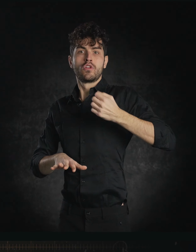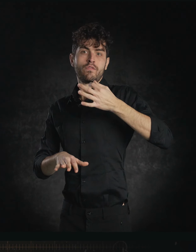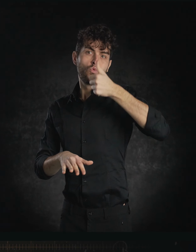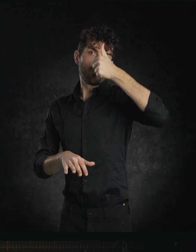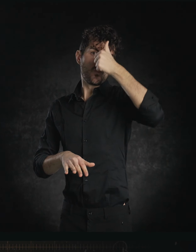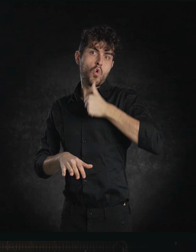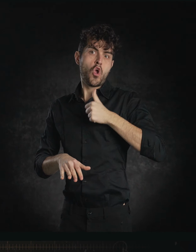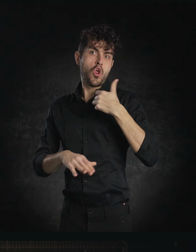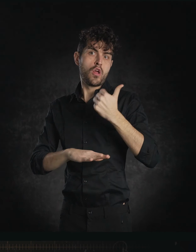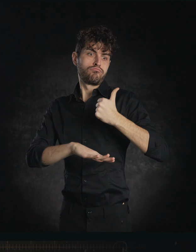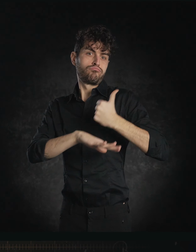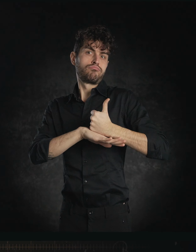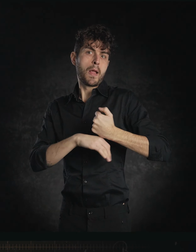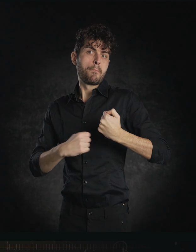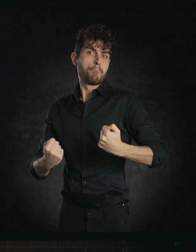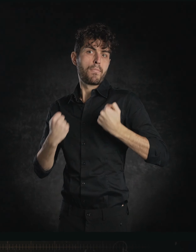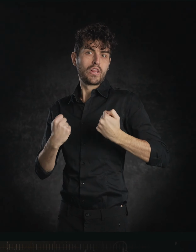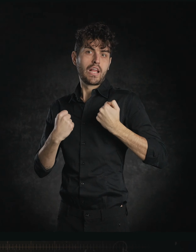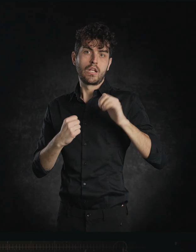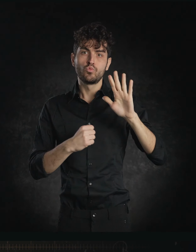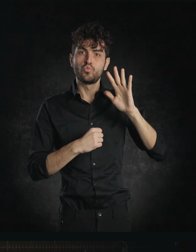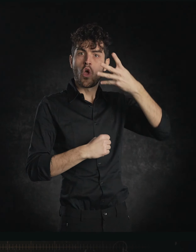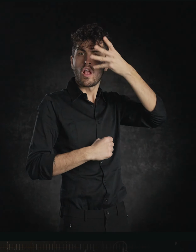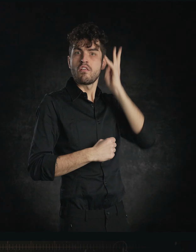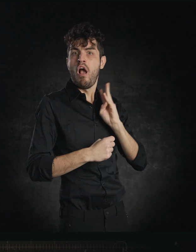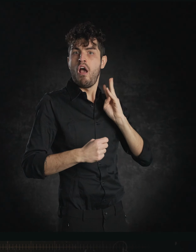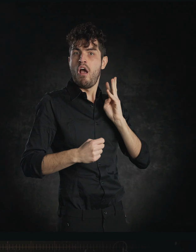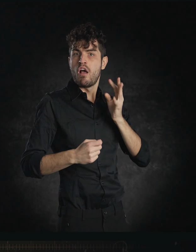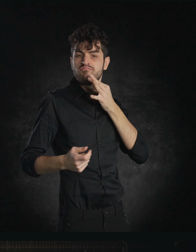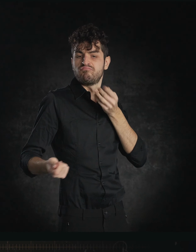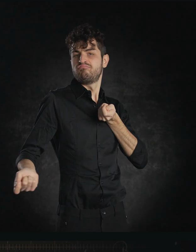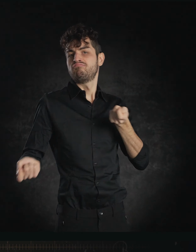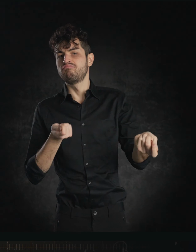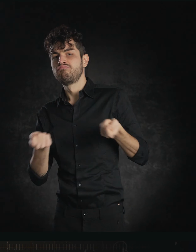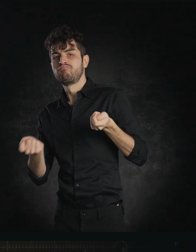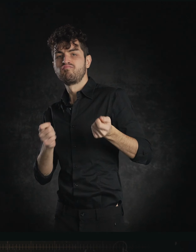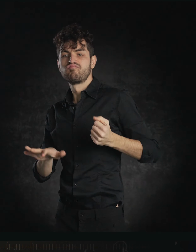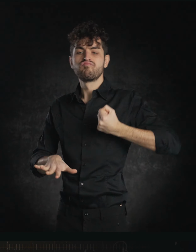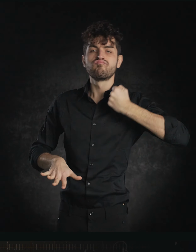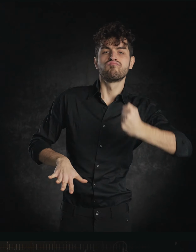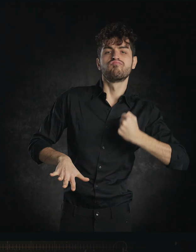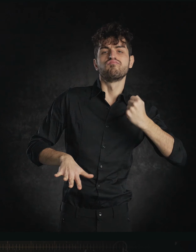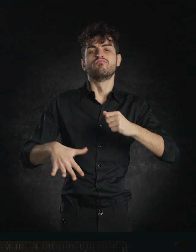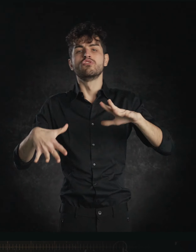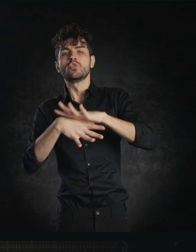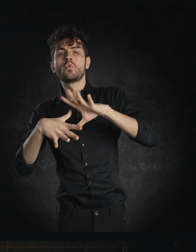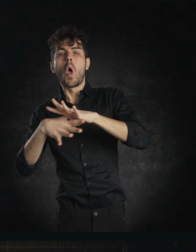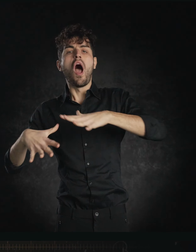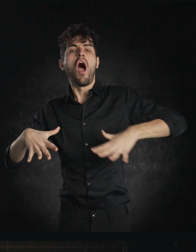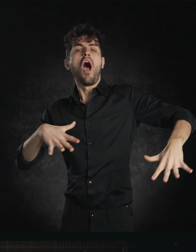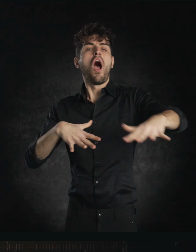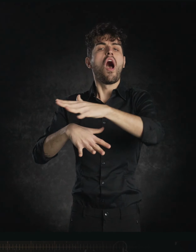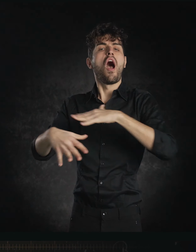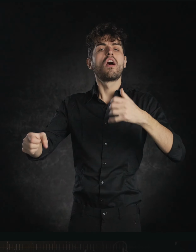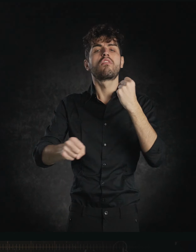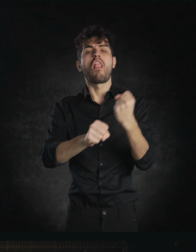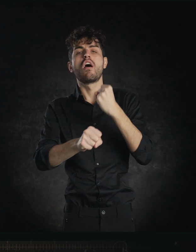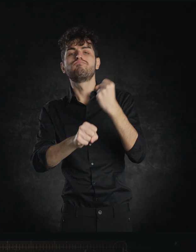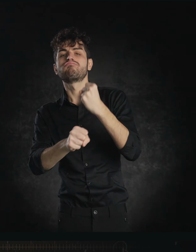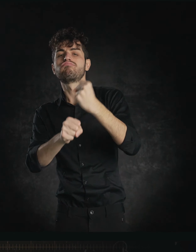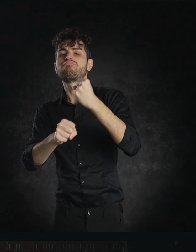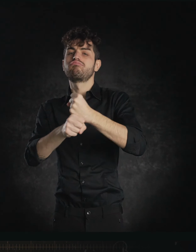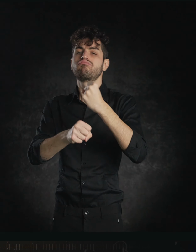ruolo, il potere che ka poteva avere, un ruolo di rilievo